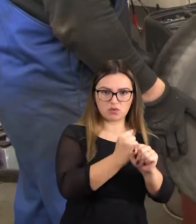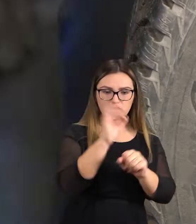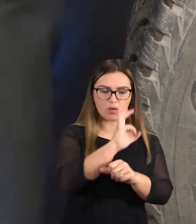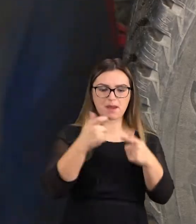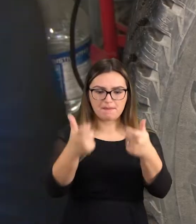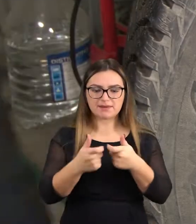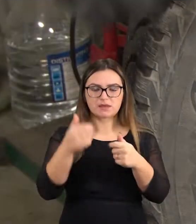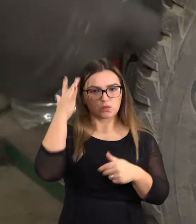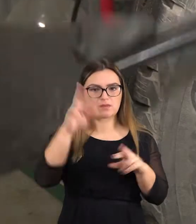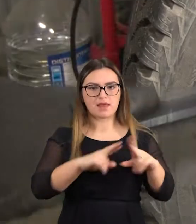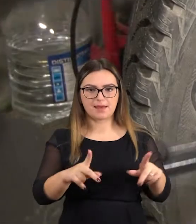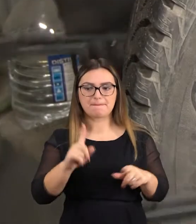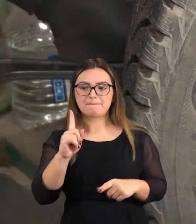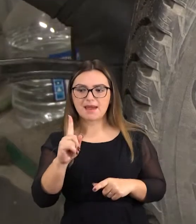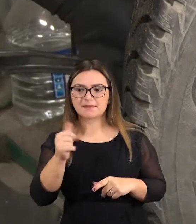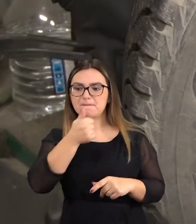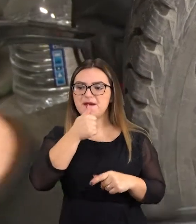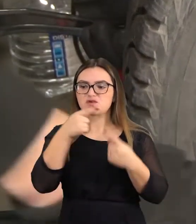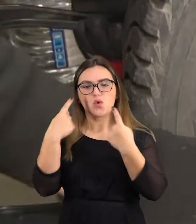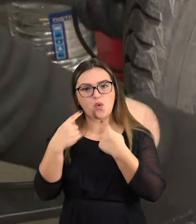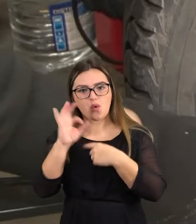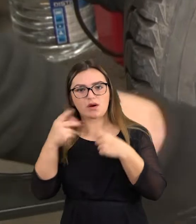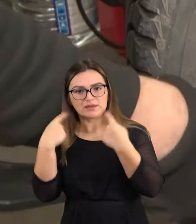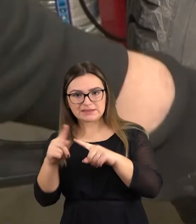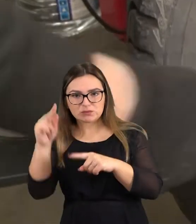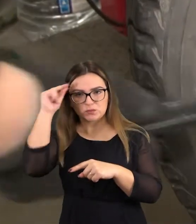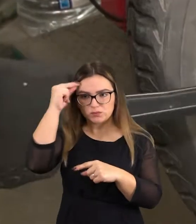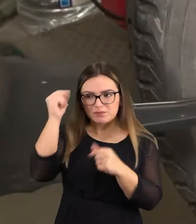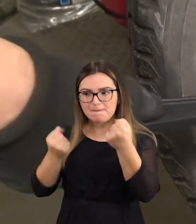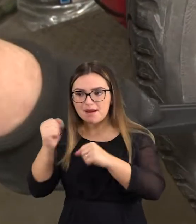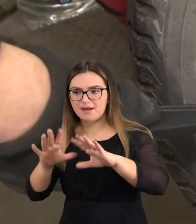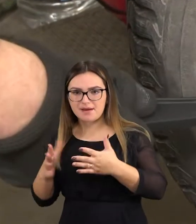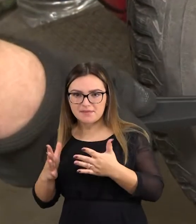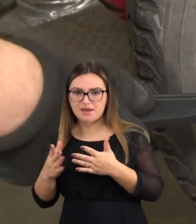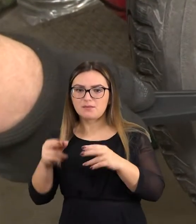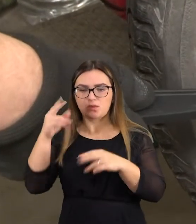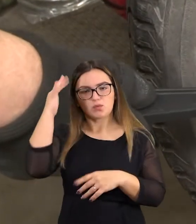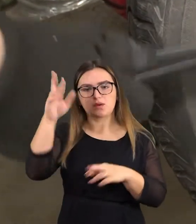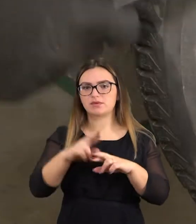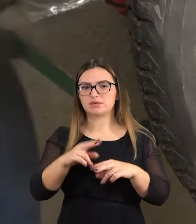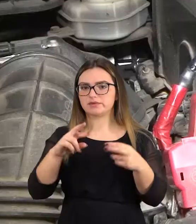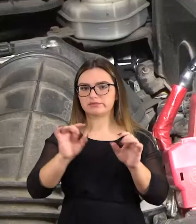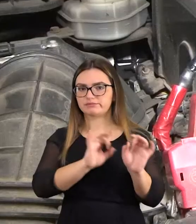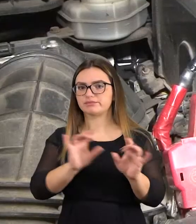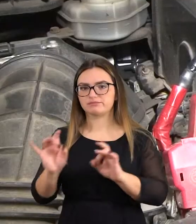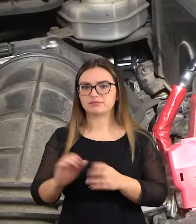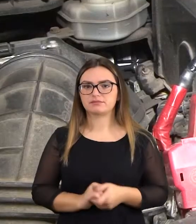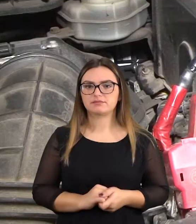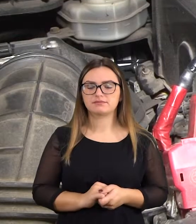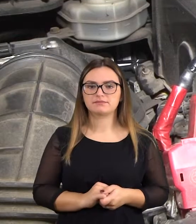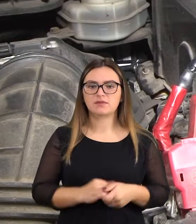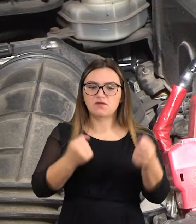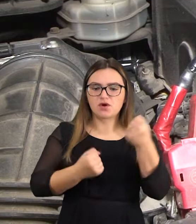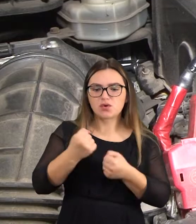dėl detalesnės automobilio apžiūros ir paruošimo bei eksploatacinių skysčių pakeitimo nuomonės išsiskiria. Dažno